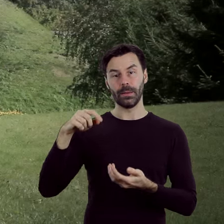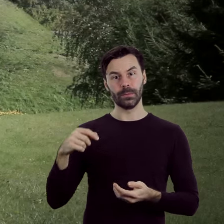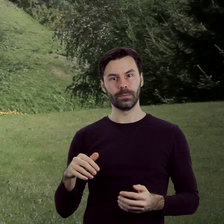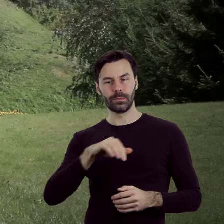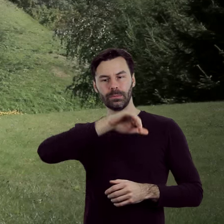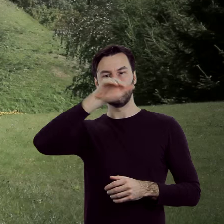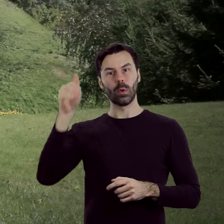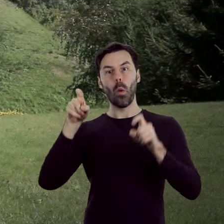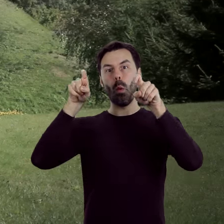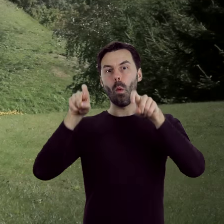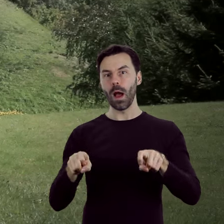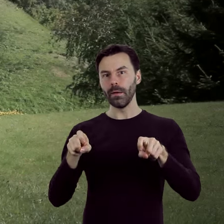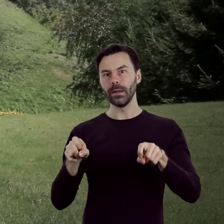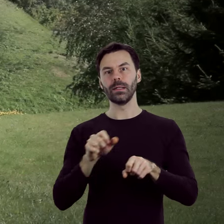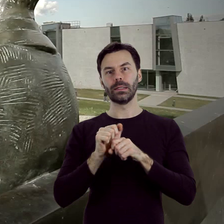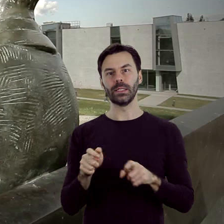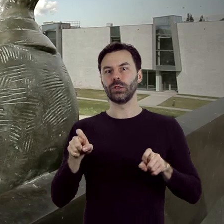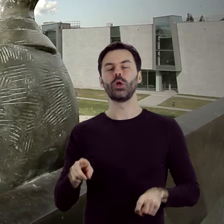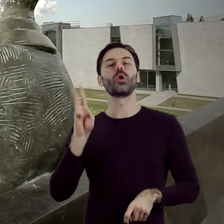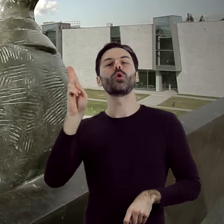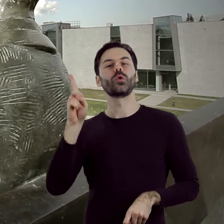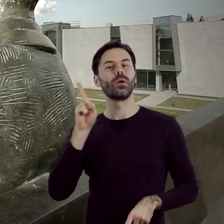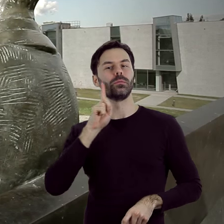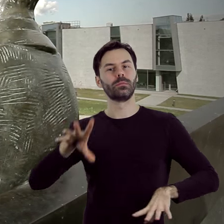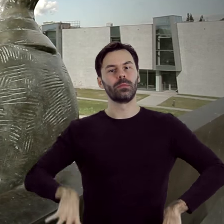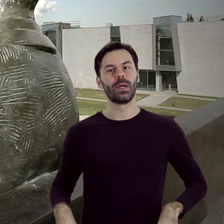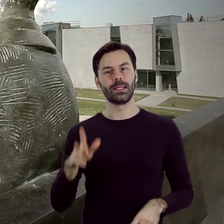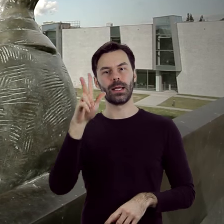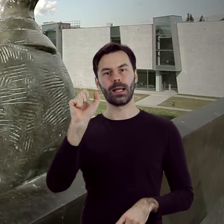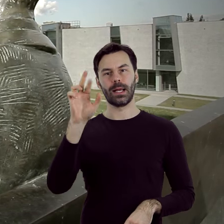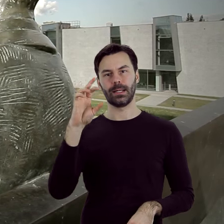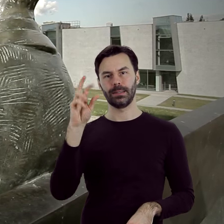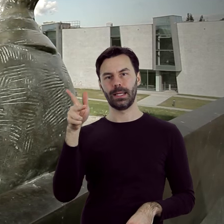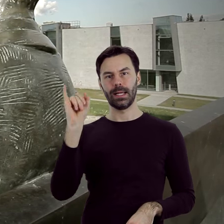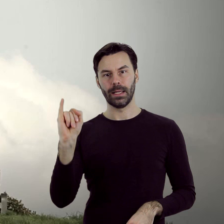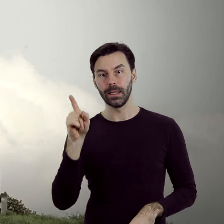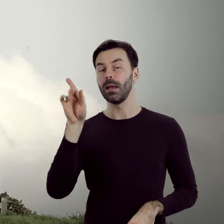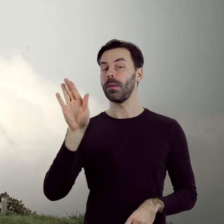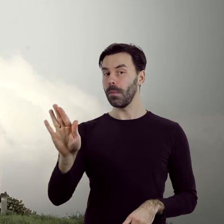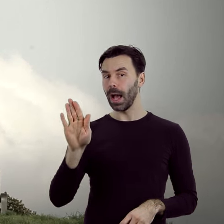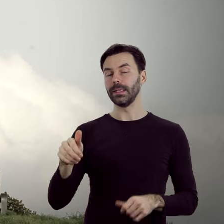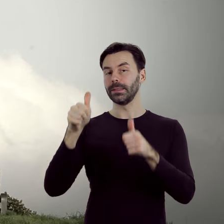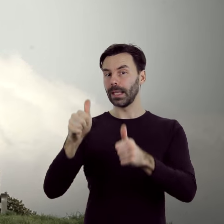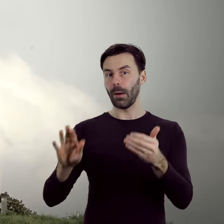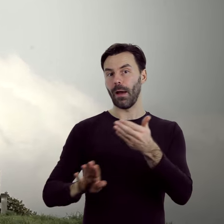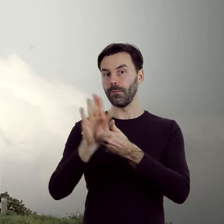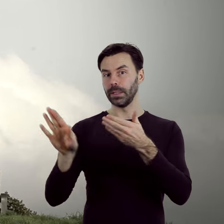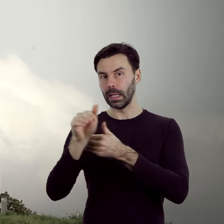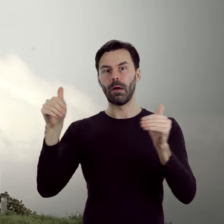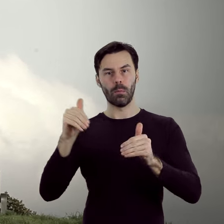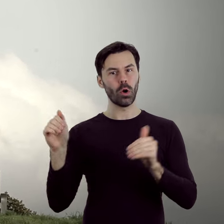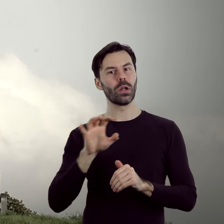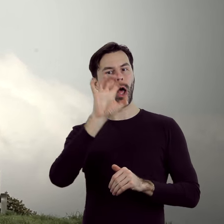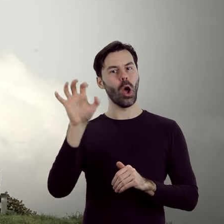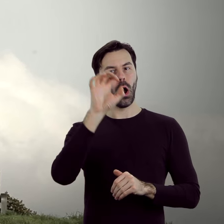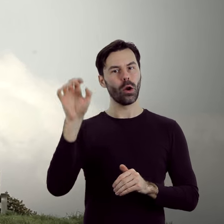na usypanym kopcu na okolice spogląda legendarny kurier Jan Karski. Poświęconą mu stałą wystawę można